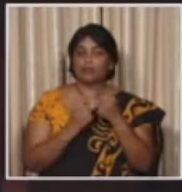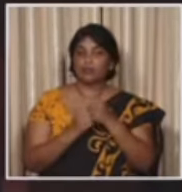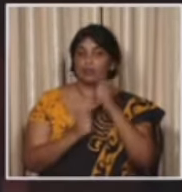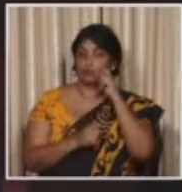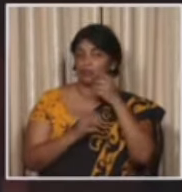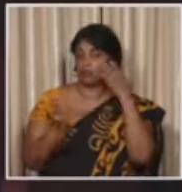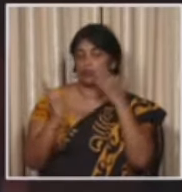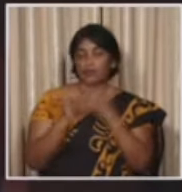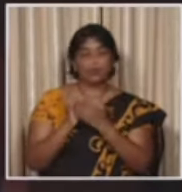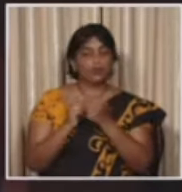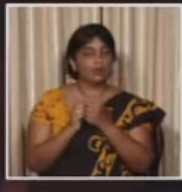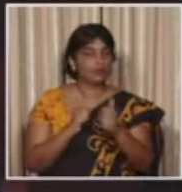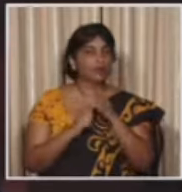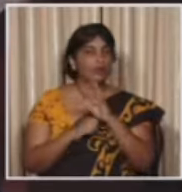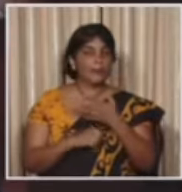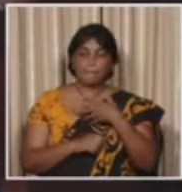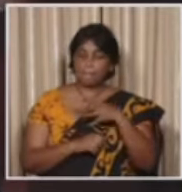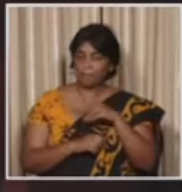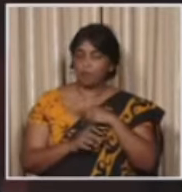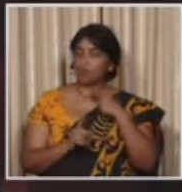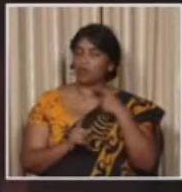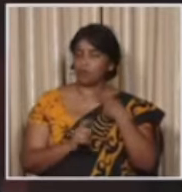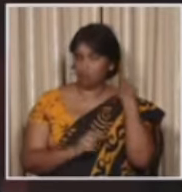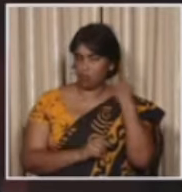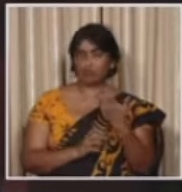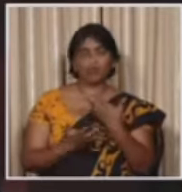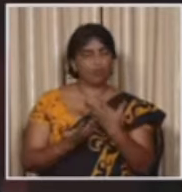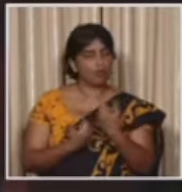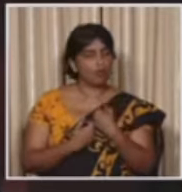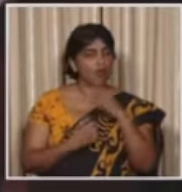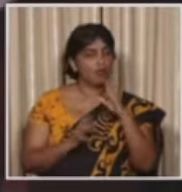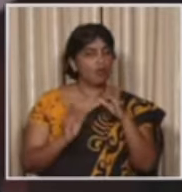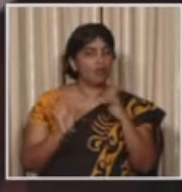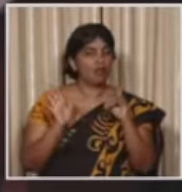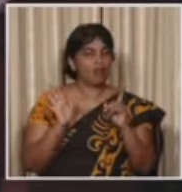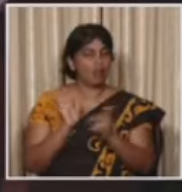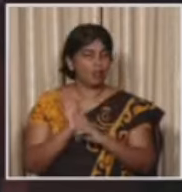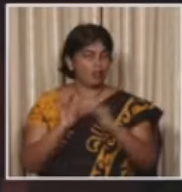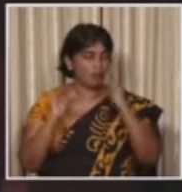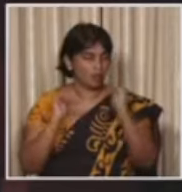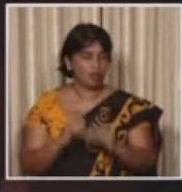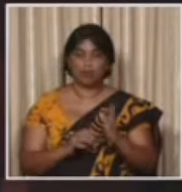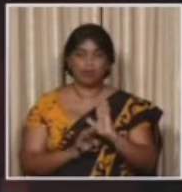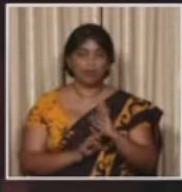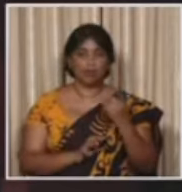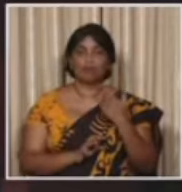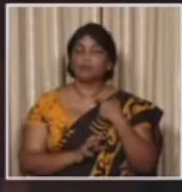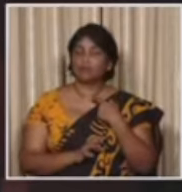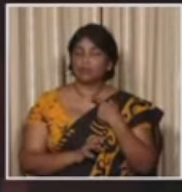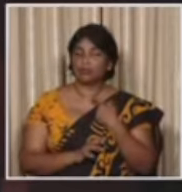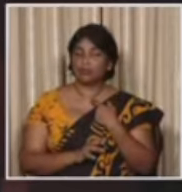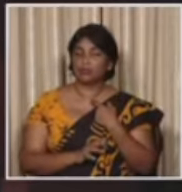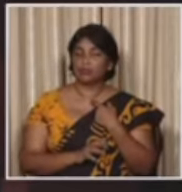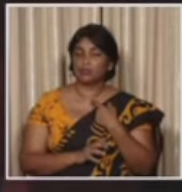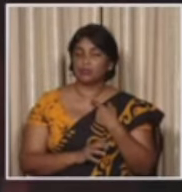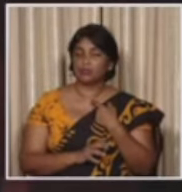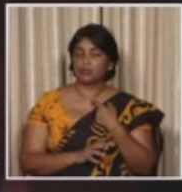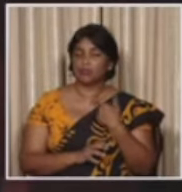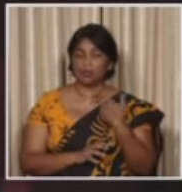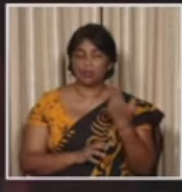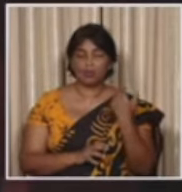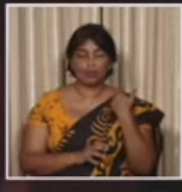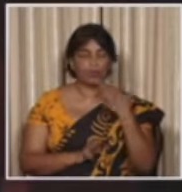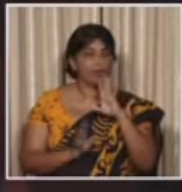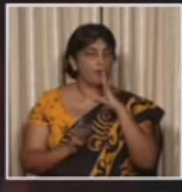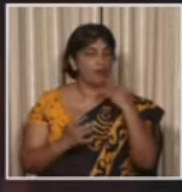මානුෂීයත්වයක් තියෙන්නට ඕන. අපි පිළිගන්නවා ධනවාදය. හැබැයි අපි පිළිගන්නේ ලුම්පන් ධනවාදය. අපි පිළිගන්නේ මානුෂීය